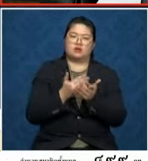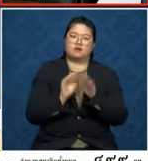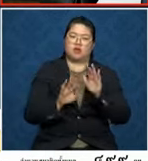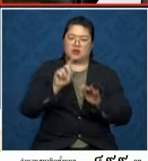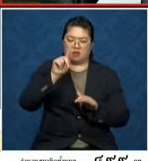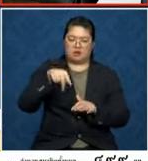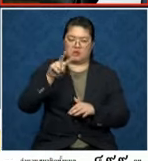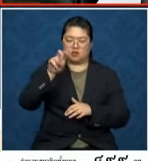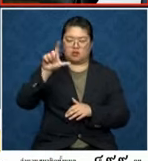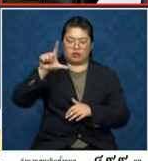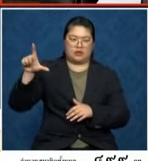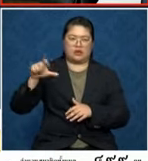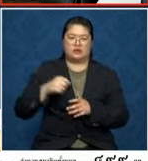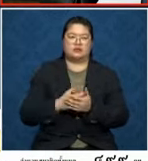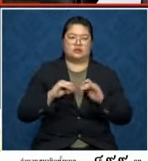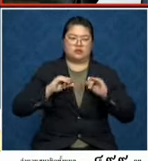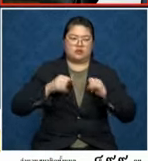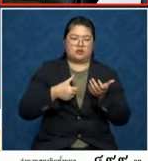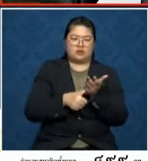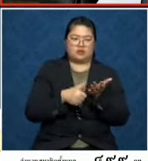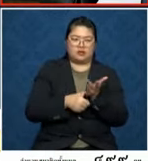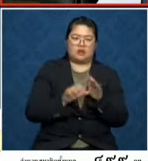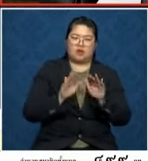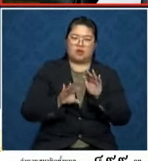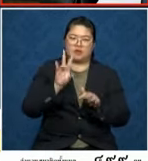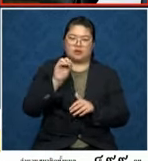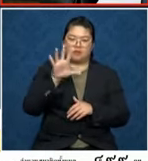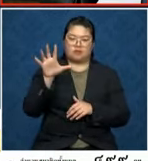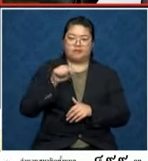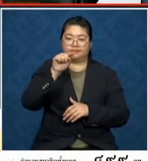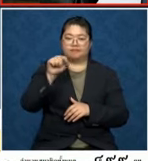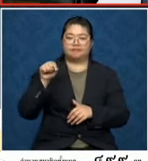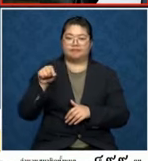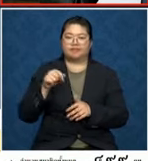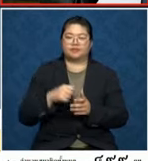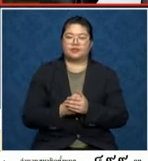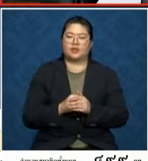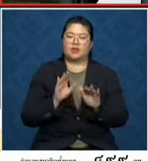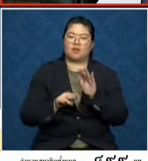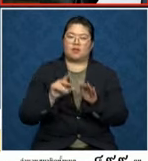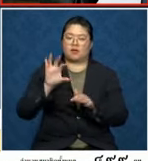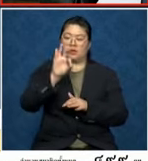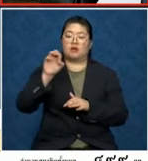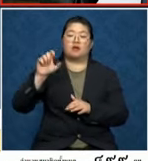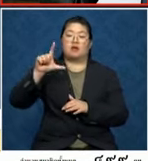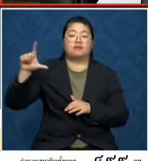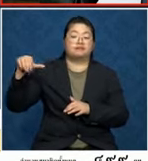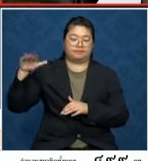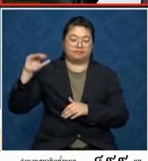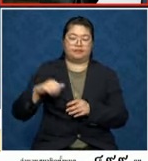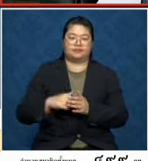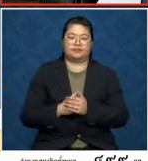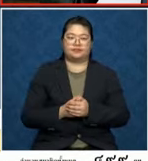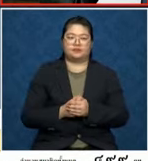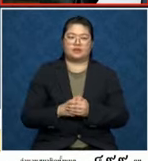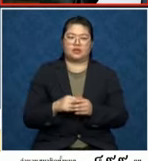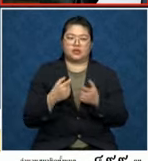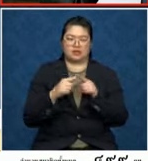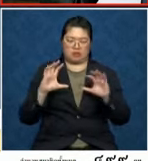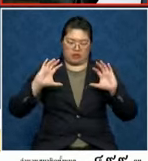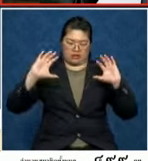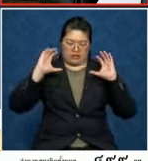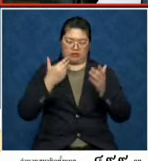จ้าหนี้ที่ได้รับเงินนะครับผมตีประมาณ 75% นะครับจากข้อมูลเมื่อสักครู่นะครับก็ประมาณ900ล้านบาทแต่รัฐใช้งบประมาณ